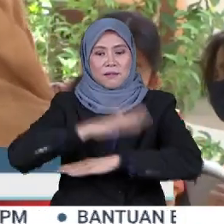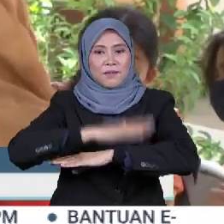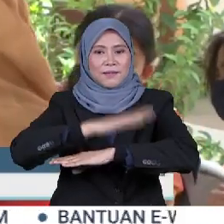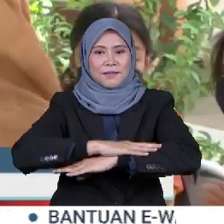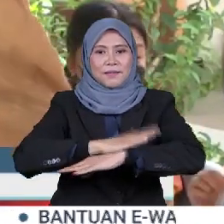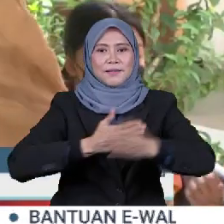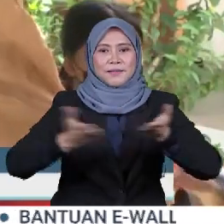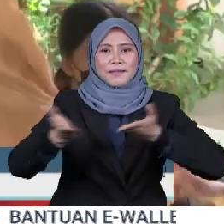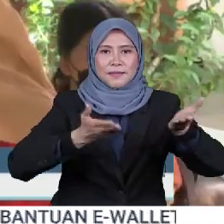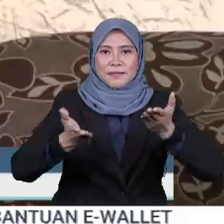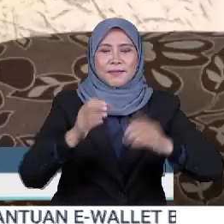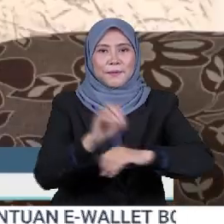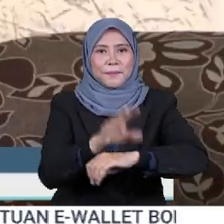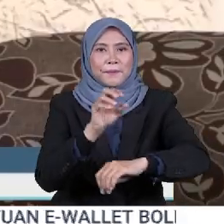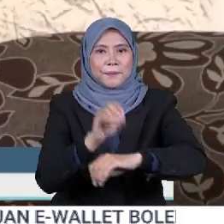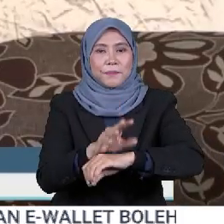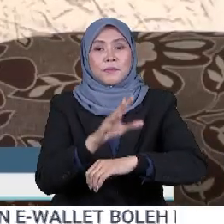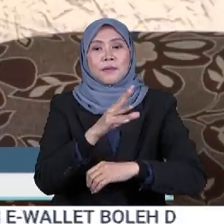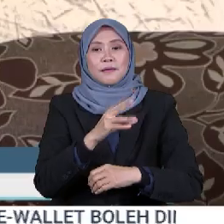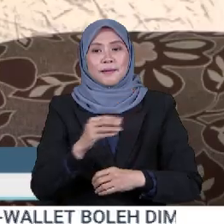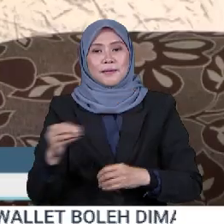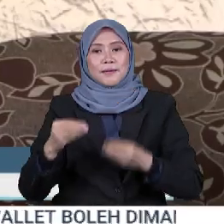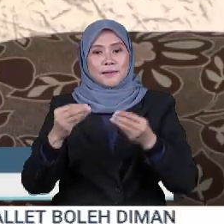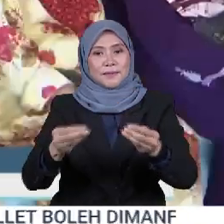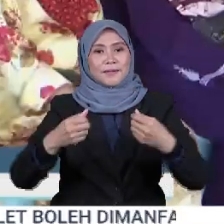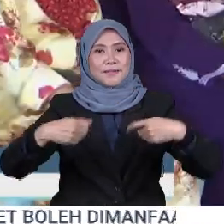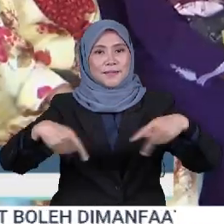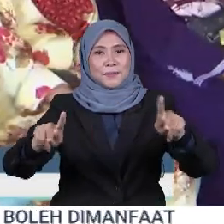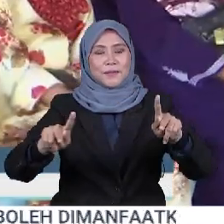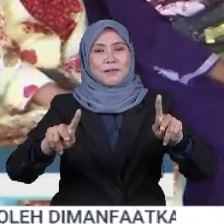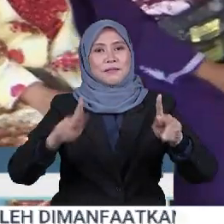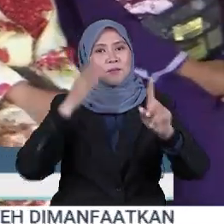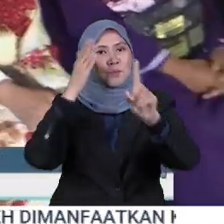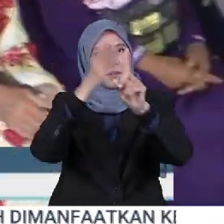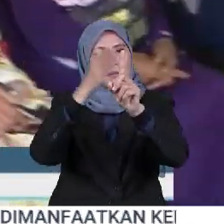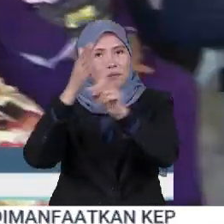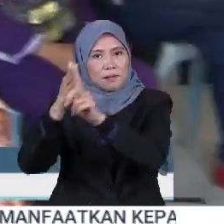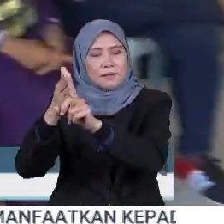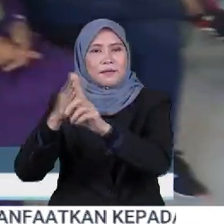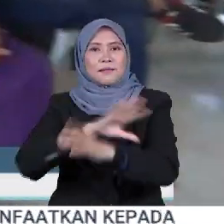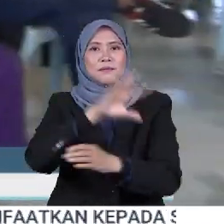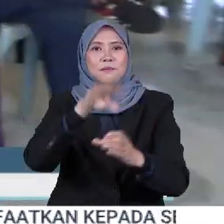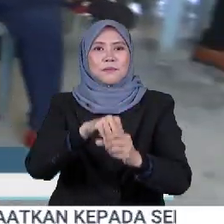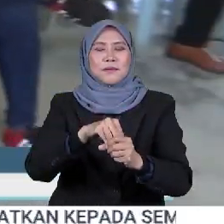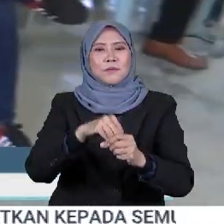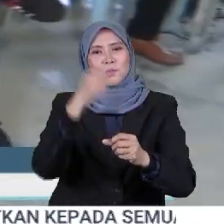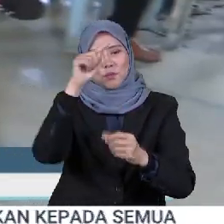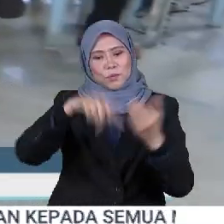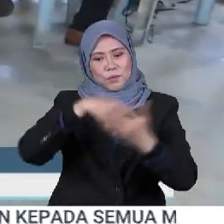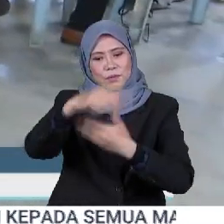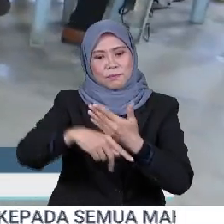perkhidmatan untuk memberi khidmat nasihat dan kita juga memberikan peluang kepada pelbagai kumpulan sasar untuk terlibat dalam pengisian program